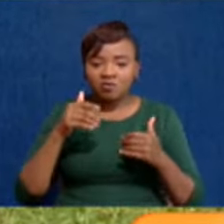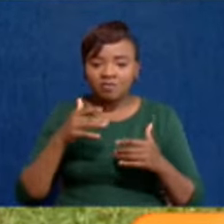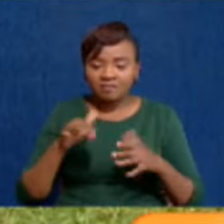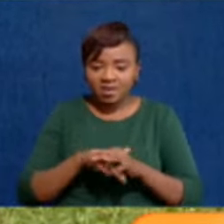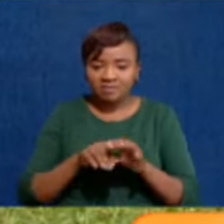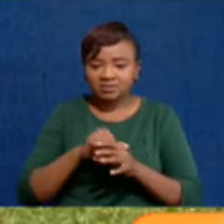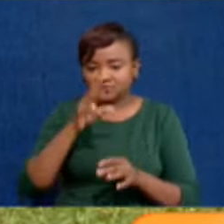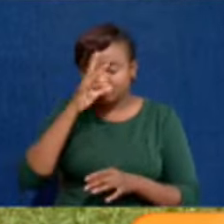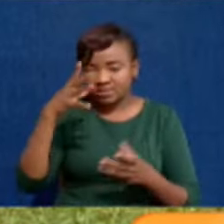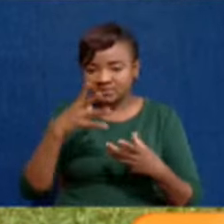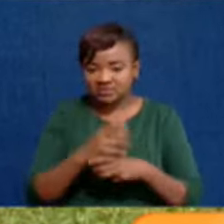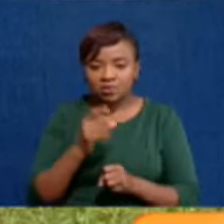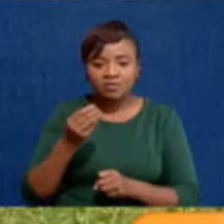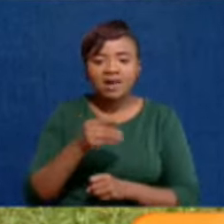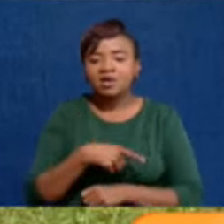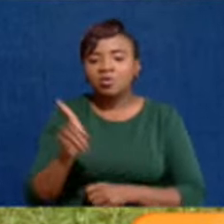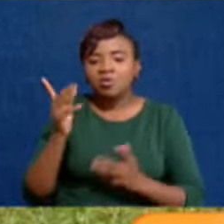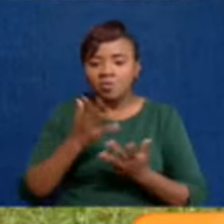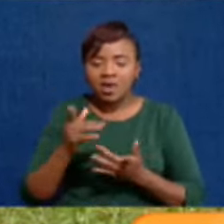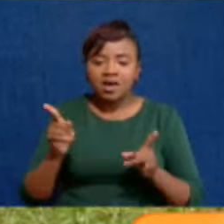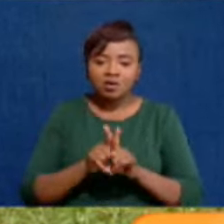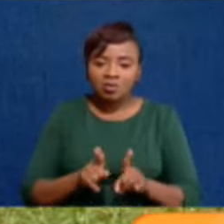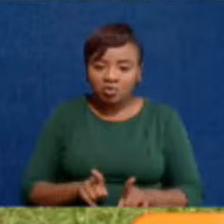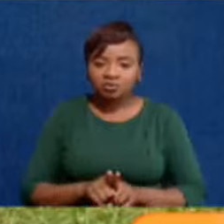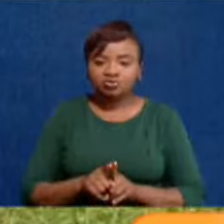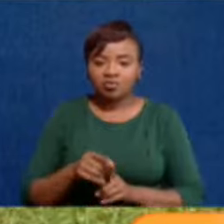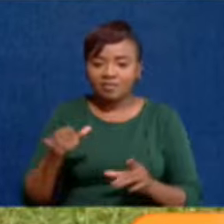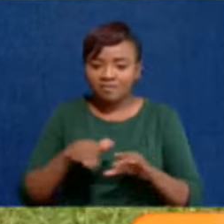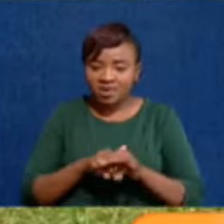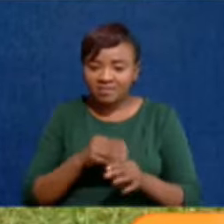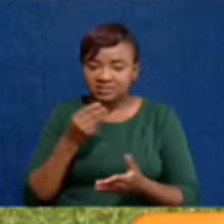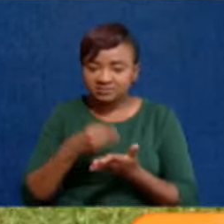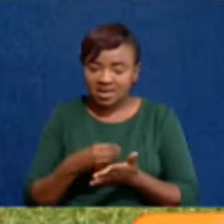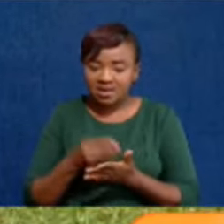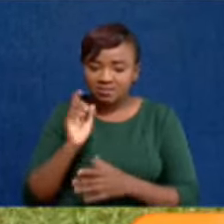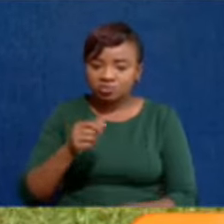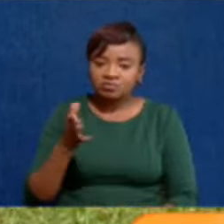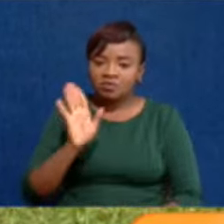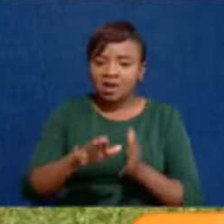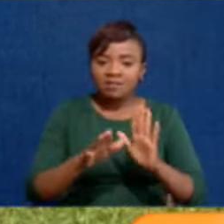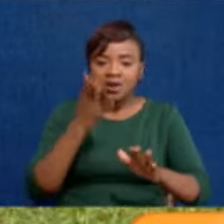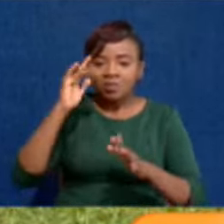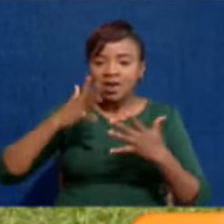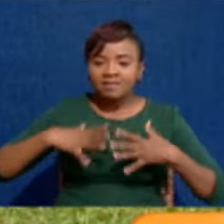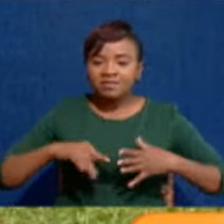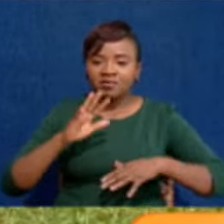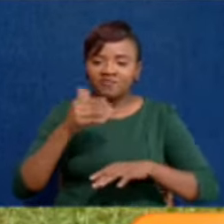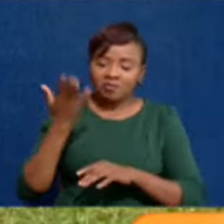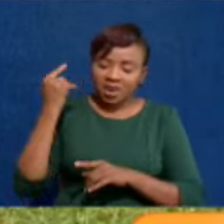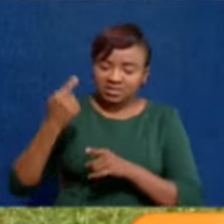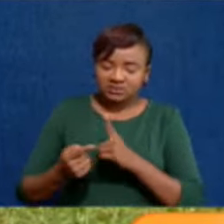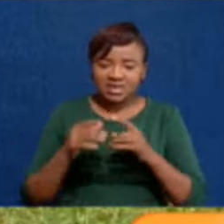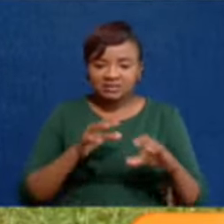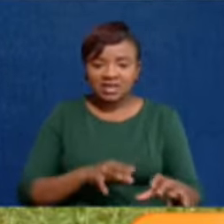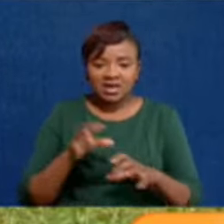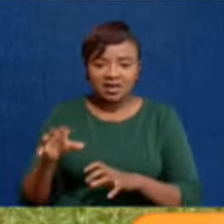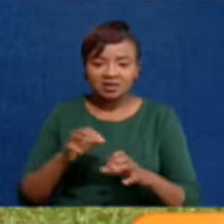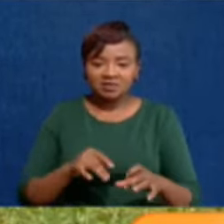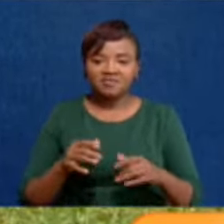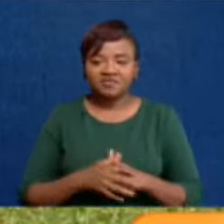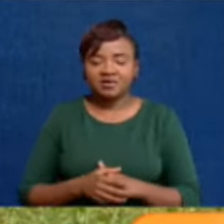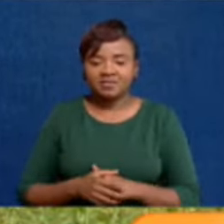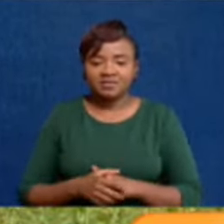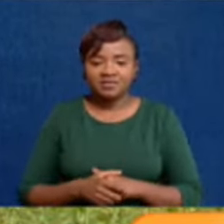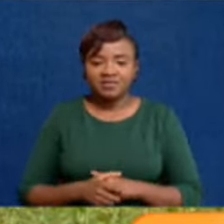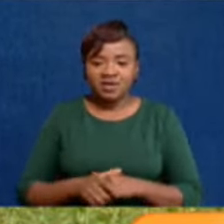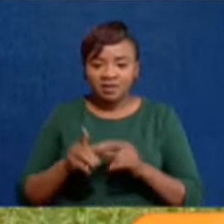imekuwa ikienda wapi, na akaweza kurejesha pesa ya members, kwa sababu watu wameumia tangu mwaka jana na Mategwa ndiye alileta